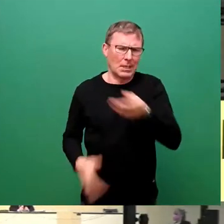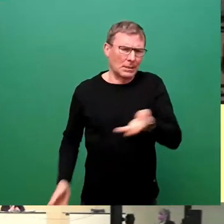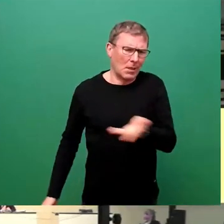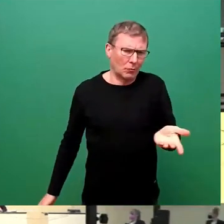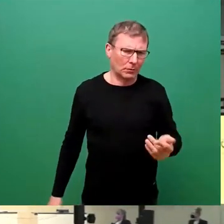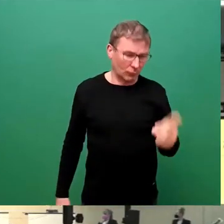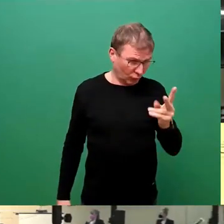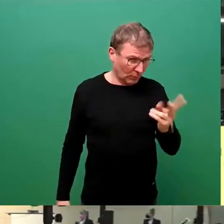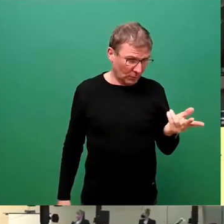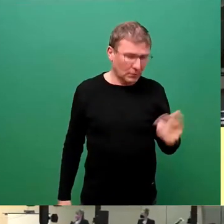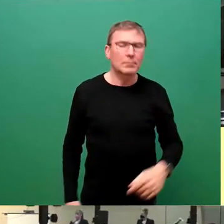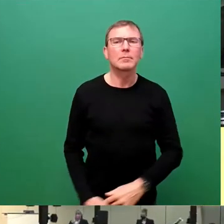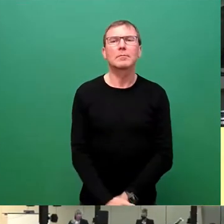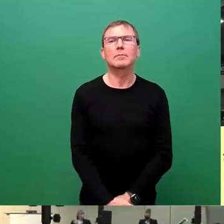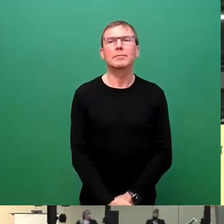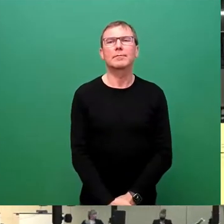Vielen Dank.